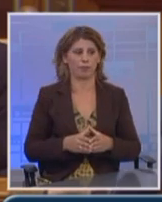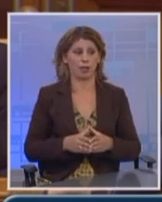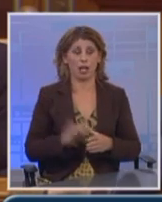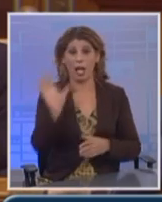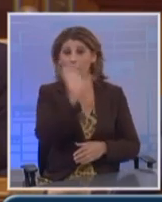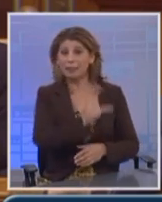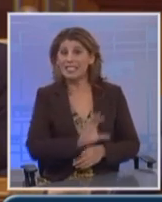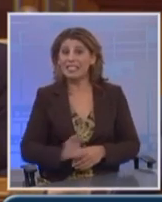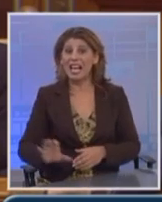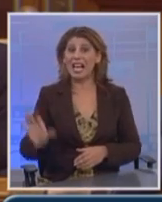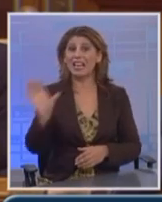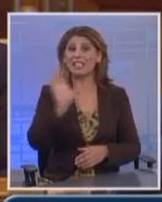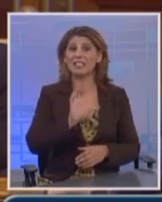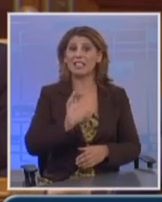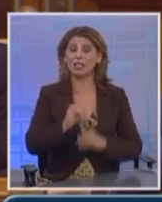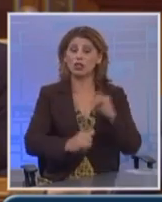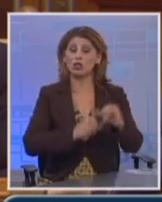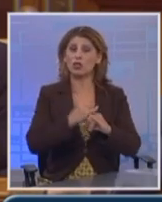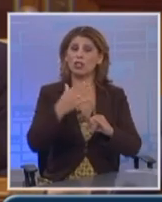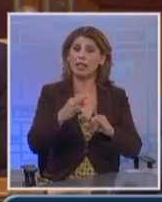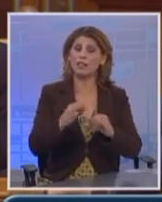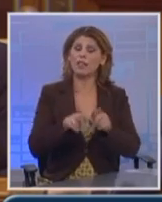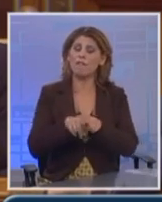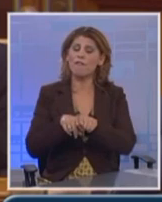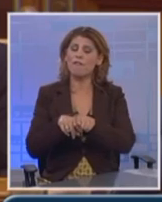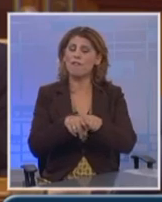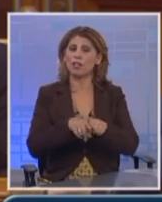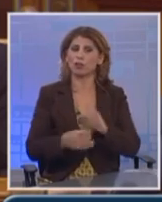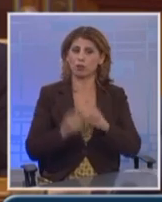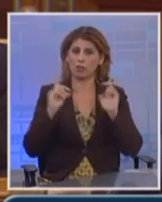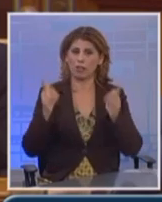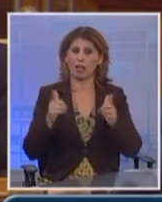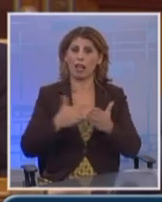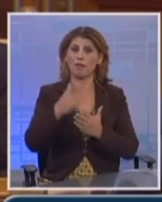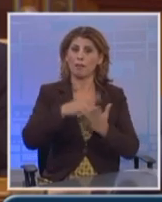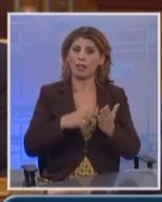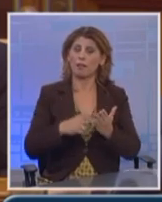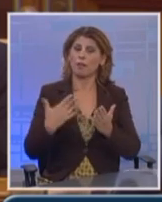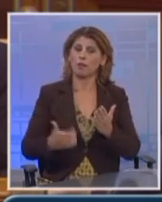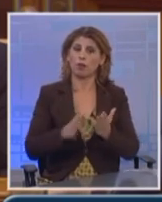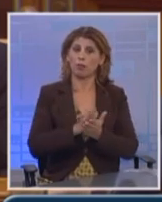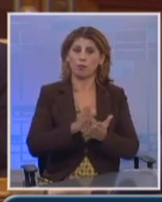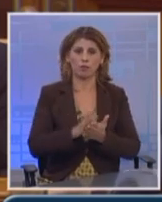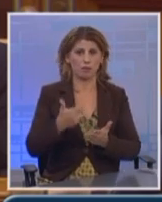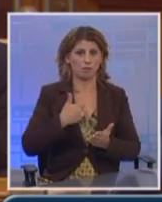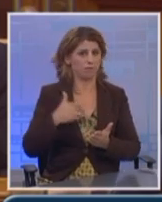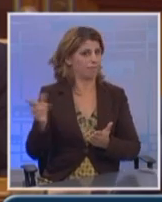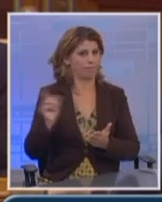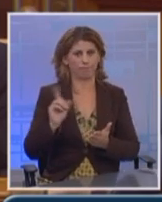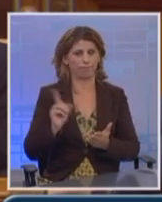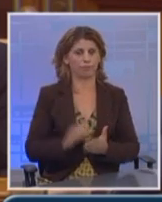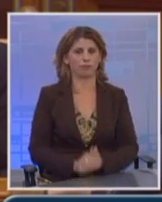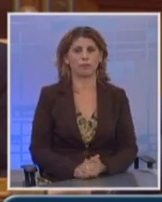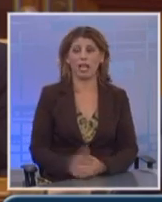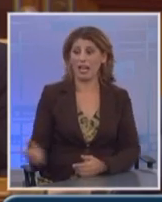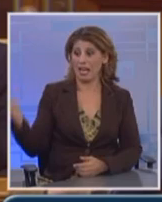Αναζητήστε τους σε ιστότοπους, φιλικούς προς τη Νέα Δημοκρατία, σε εφημερίδες που έχουν δημοσιεύσει, όχι σε μένα. Αλλά